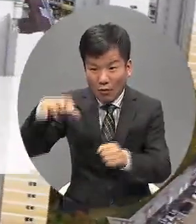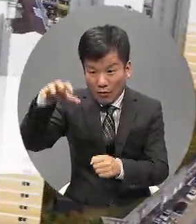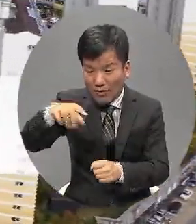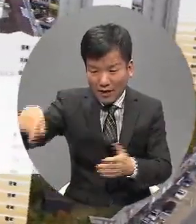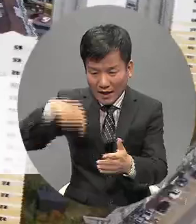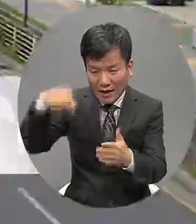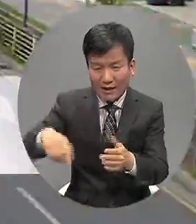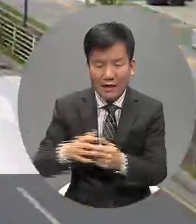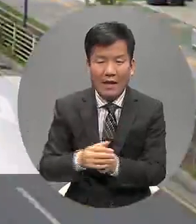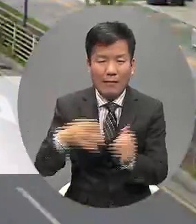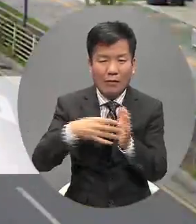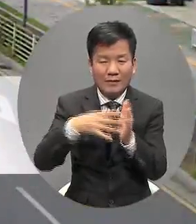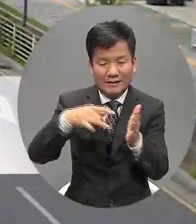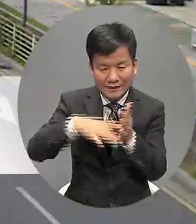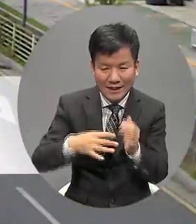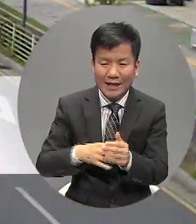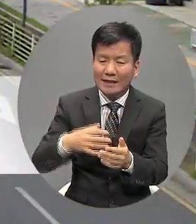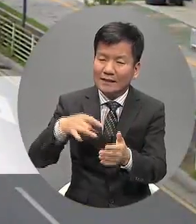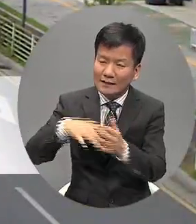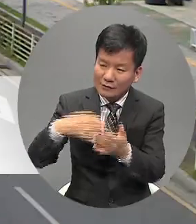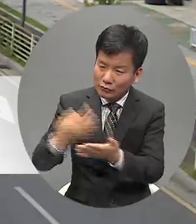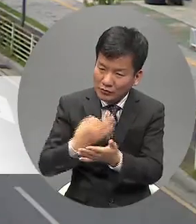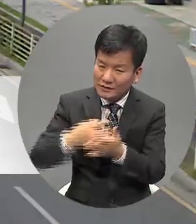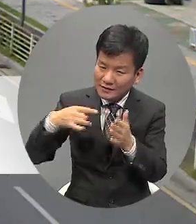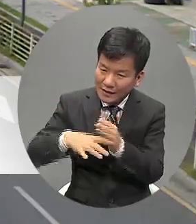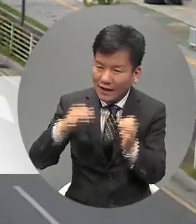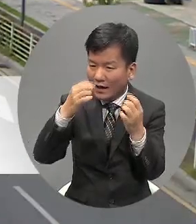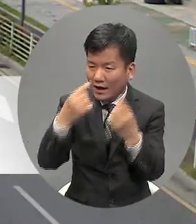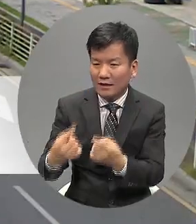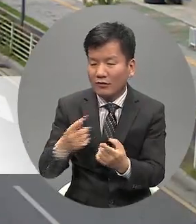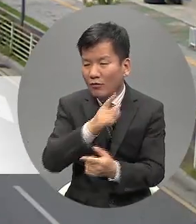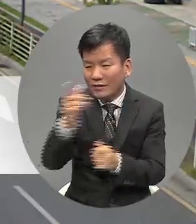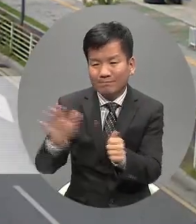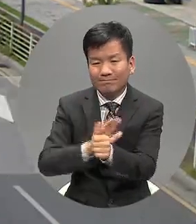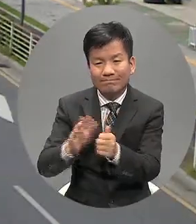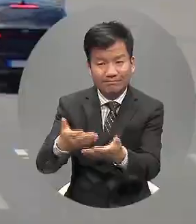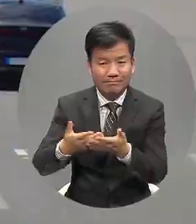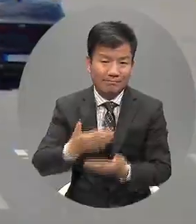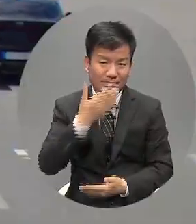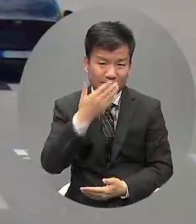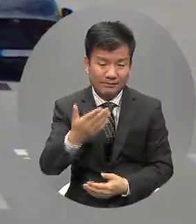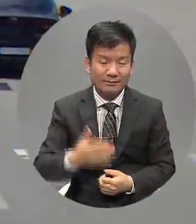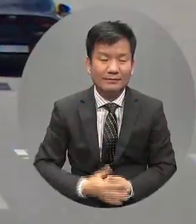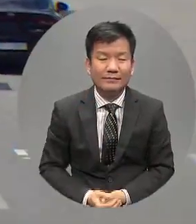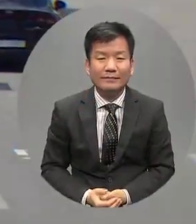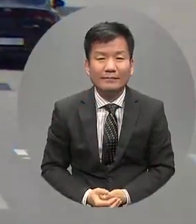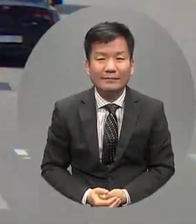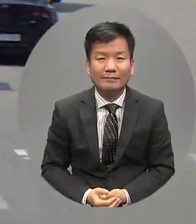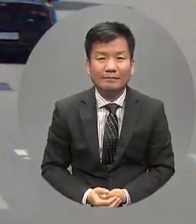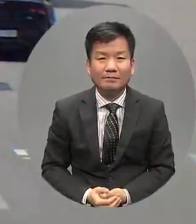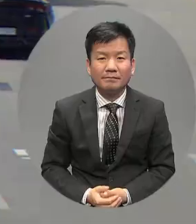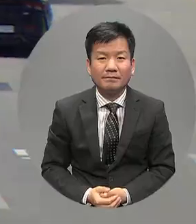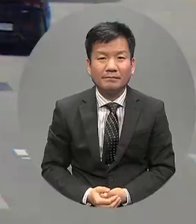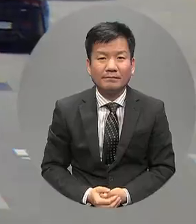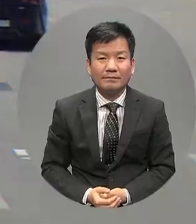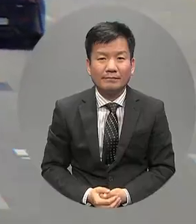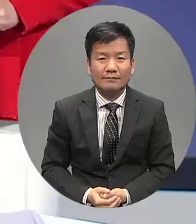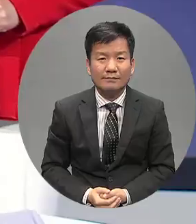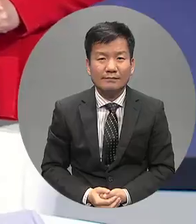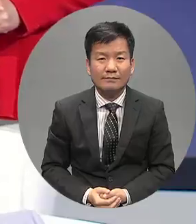안에서 법인세와 취득세, 소득세 감면 등 각종 혜택을 받을 수 있게 됩니다.